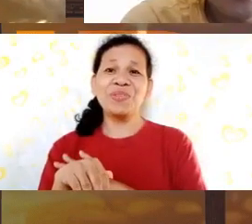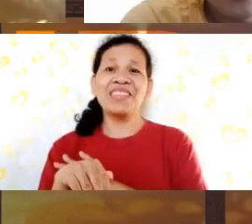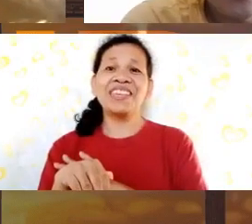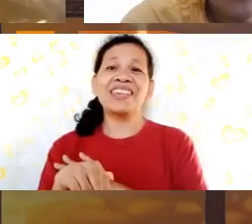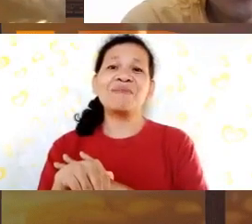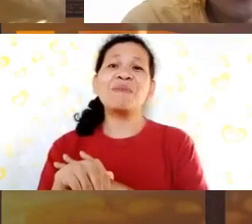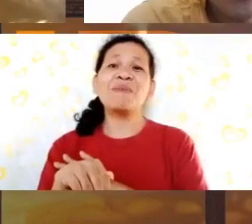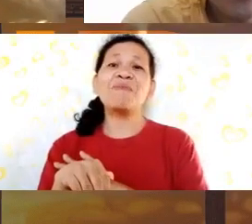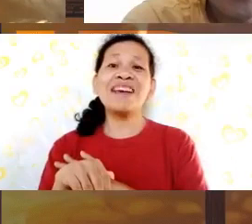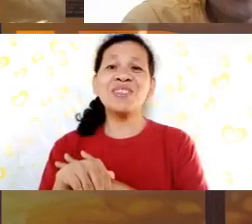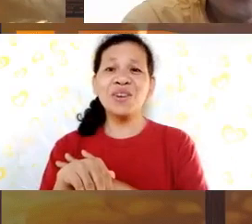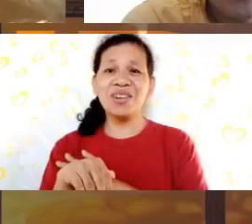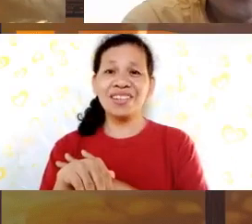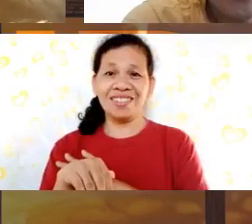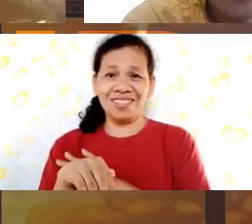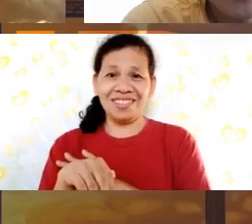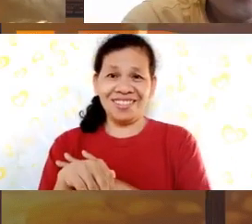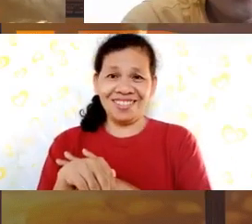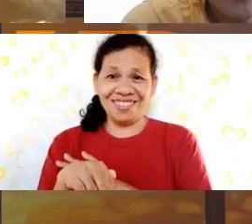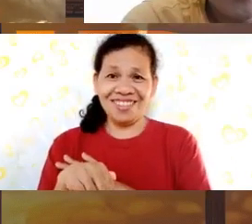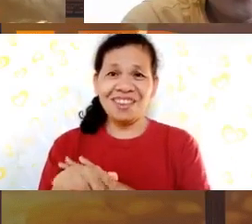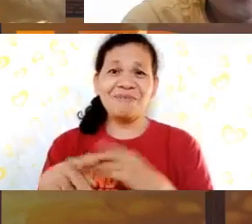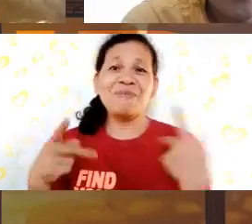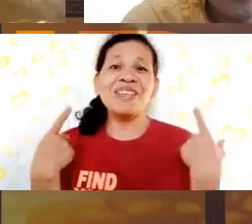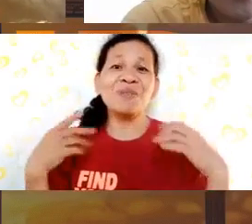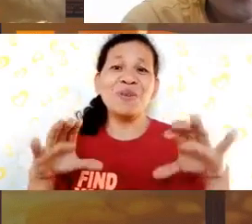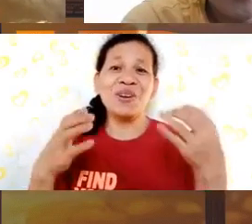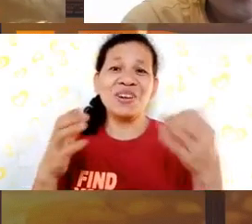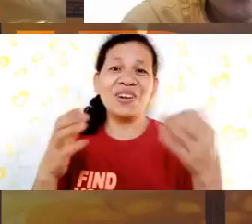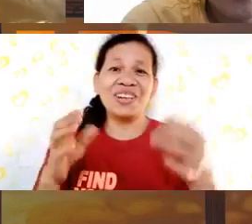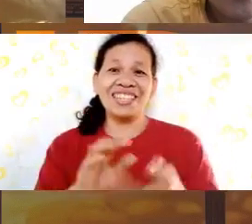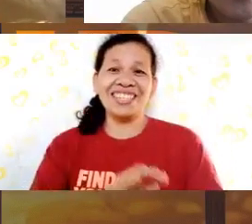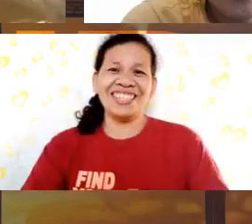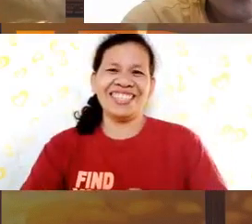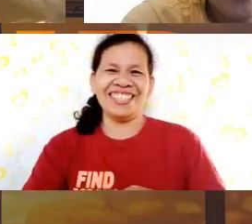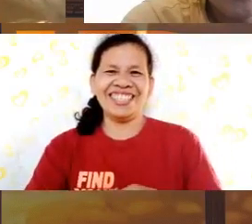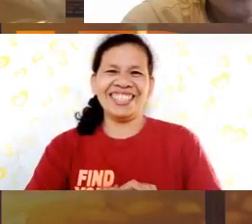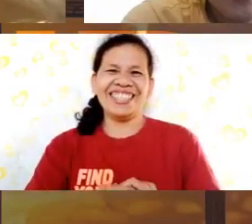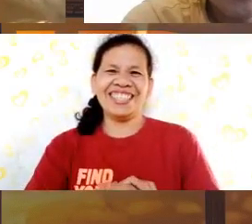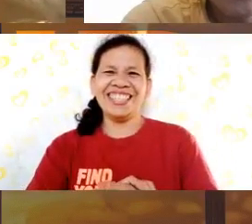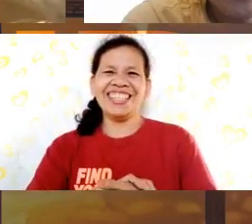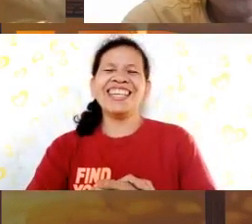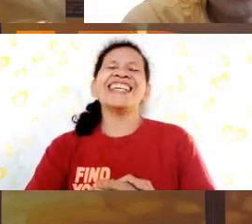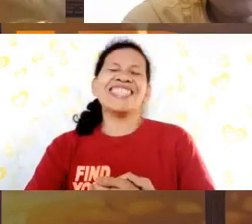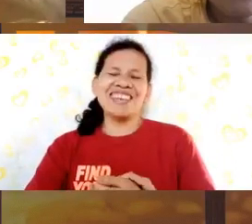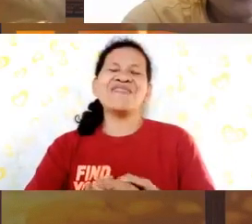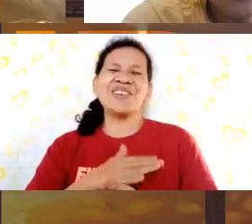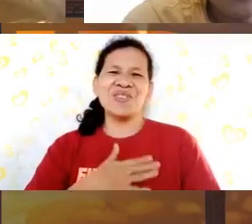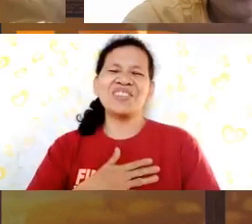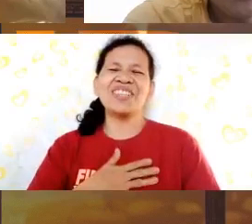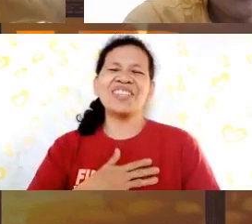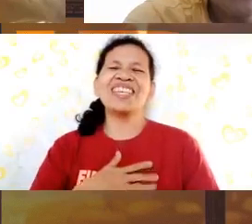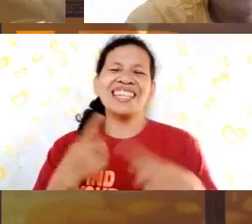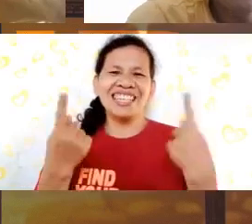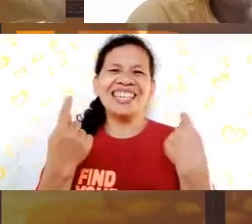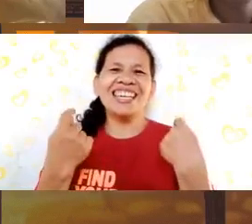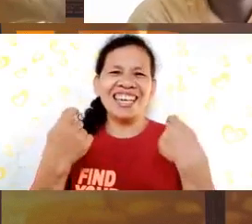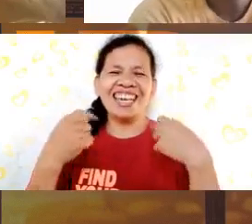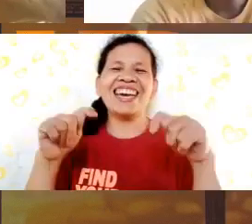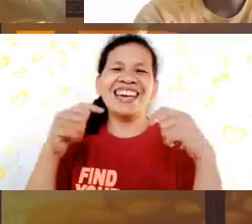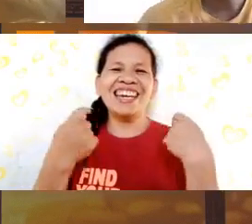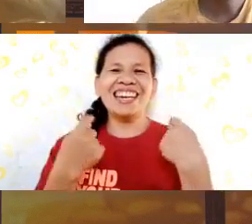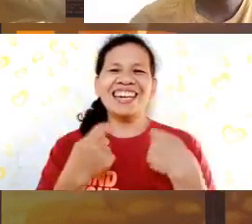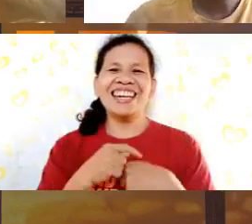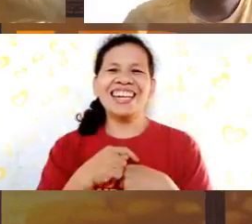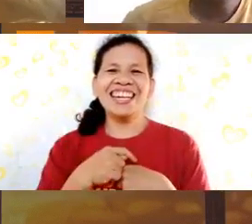Thursday. Sigurado nandiyan si Sir. Hanapin mo Sir Leomer pagpunta mo doon. At sigurado dalhin ka